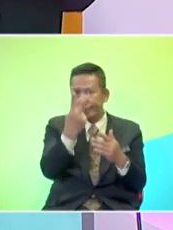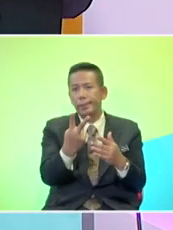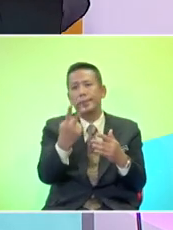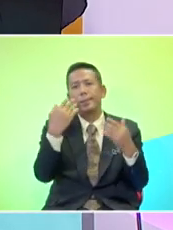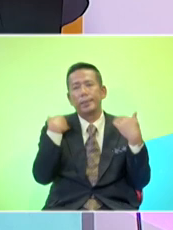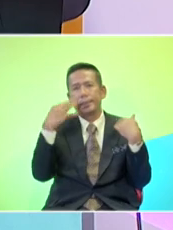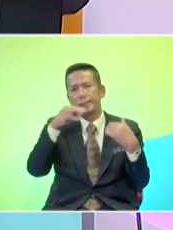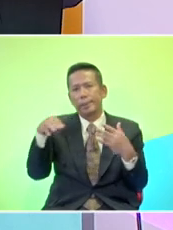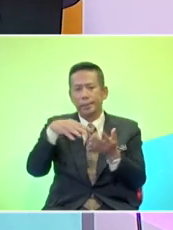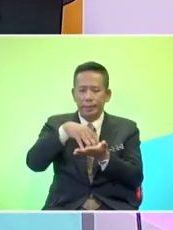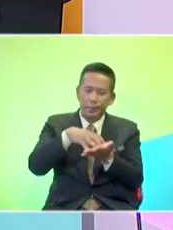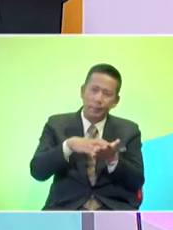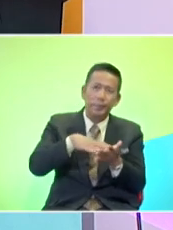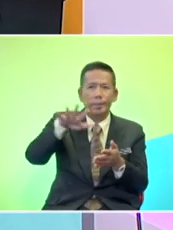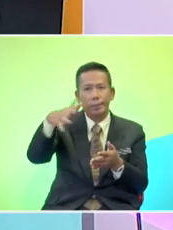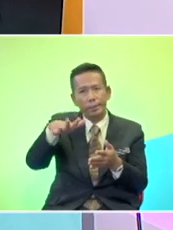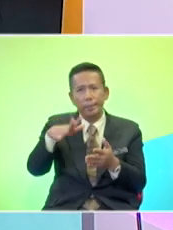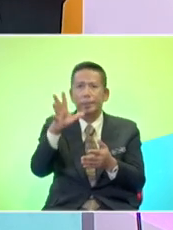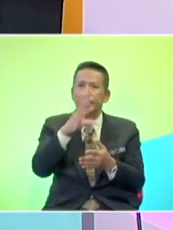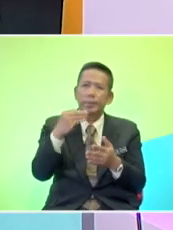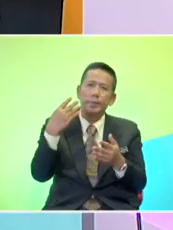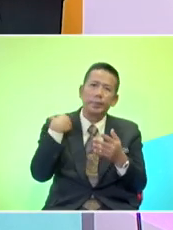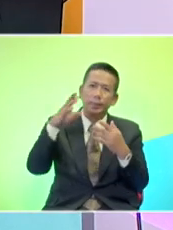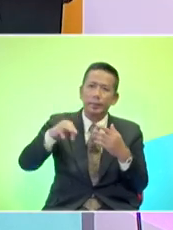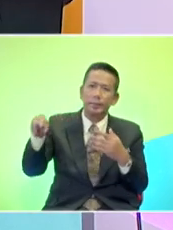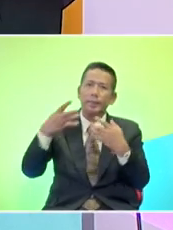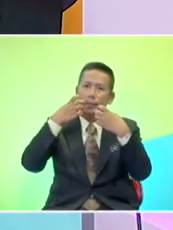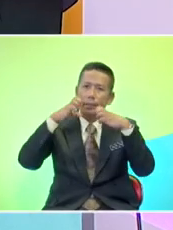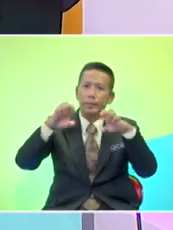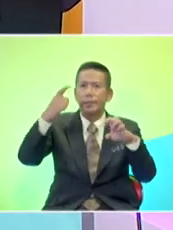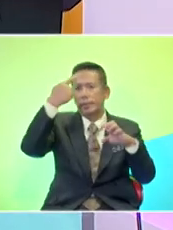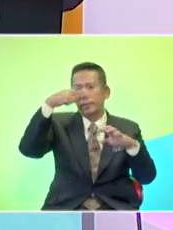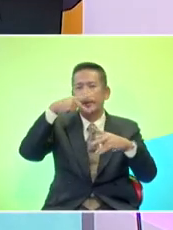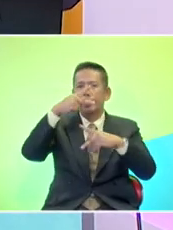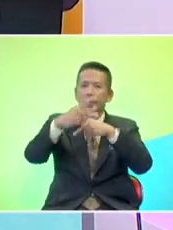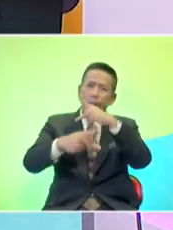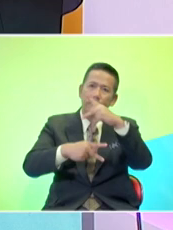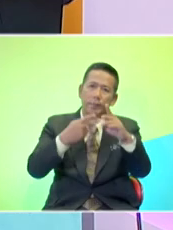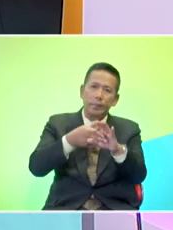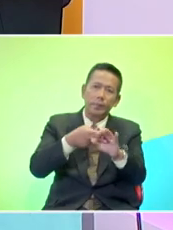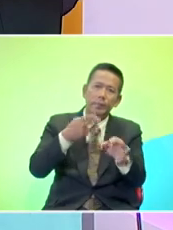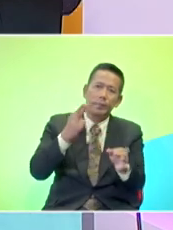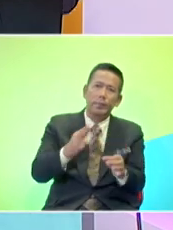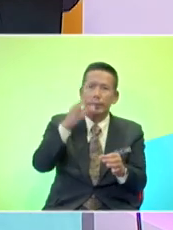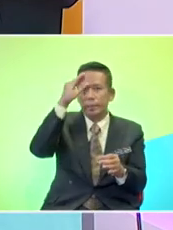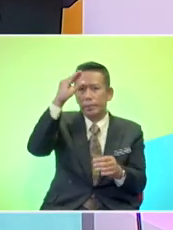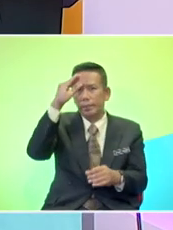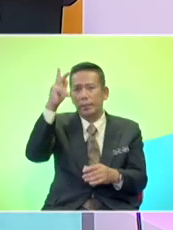lemah sederhana Oke untuk proses penghasilan produk